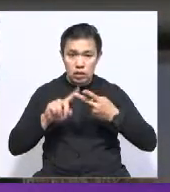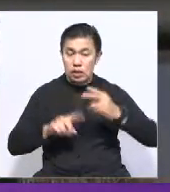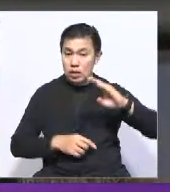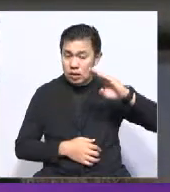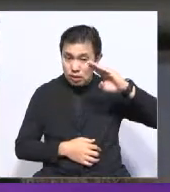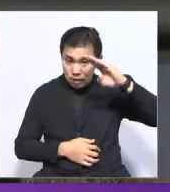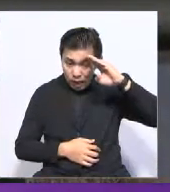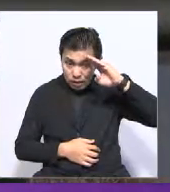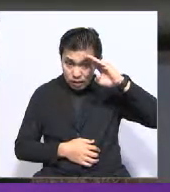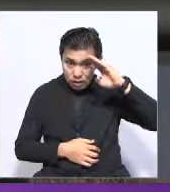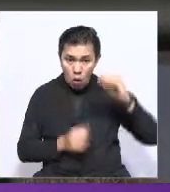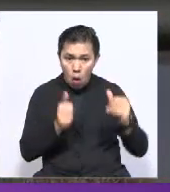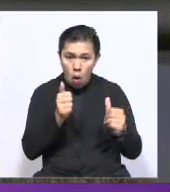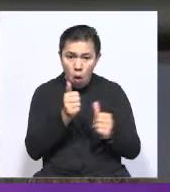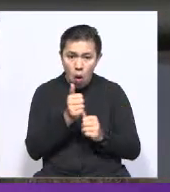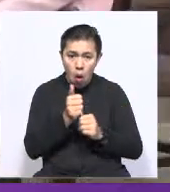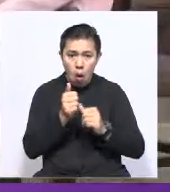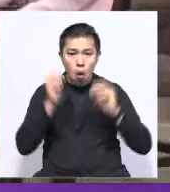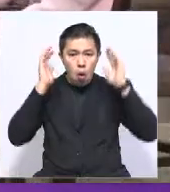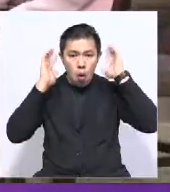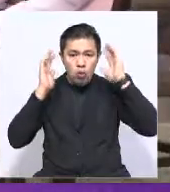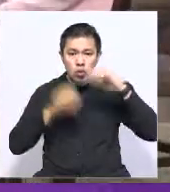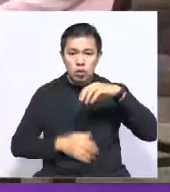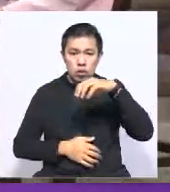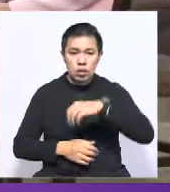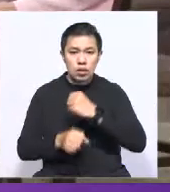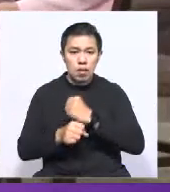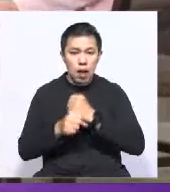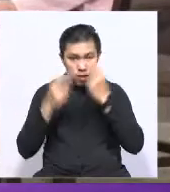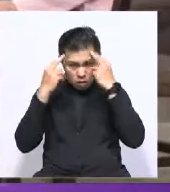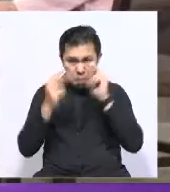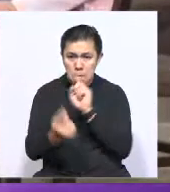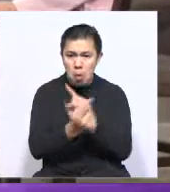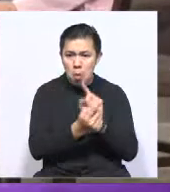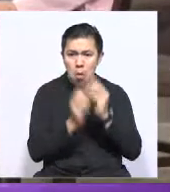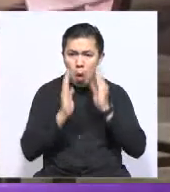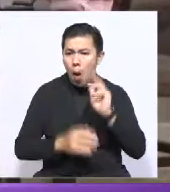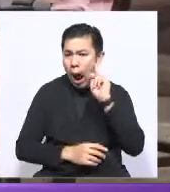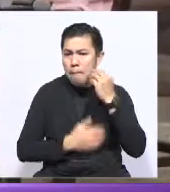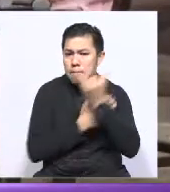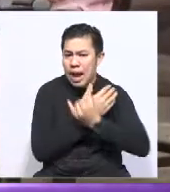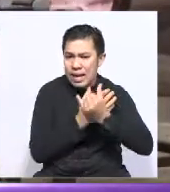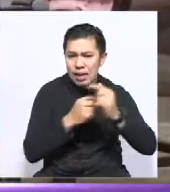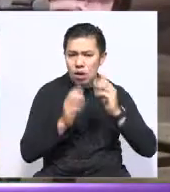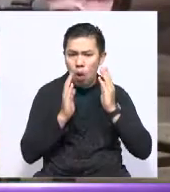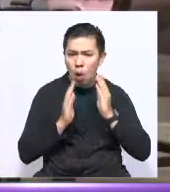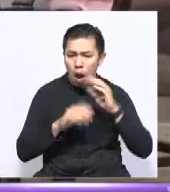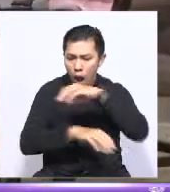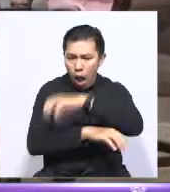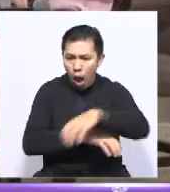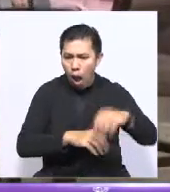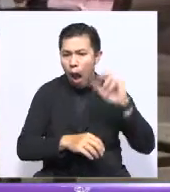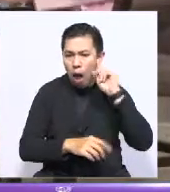นสุคนธปฏิภาครองโฆษกประจำสำนักนายกรัฐมนตรีร่วมพบปะสื่อมวลชนจากสำนักข่าวต่างประเทศเกือบ40